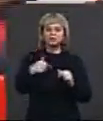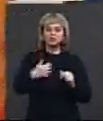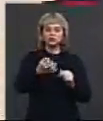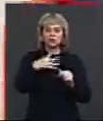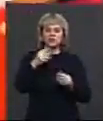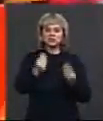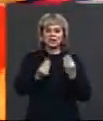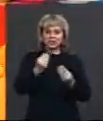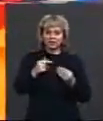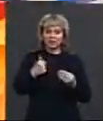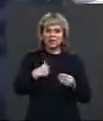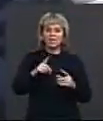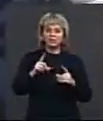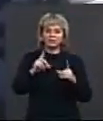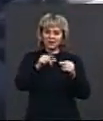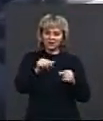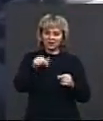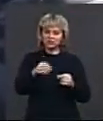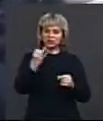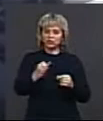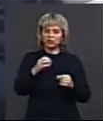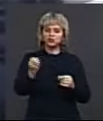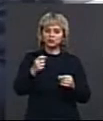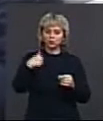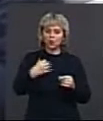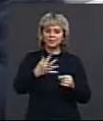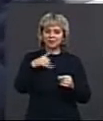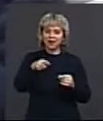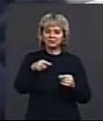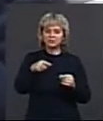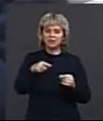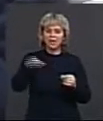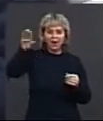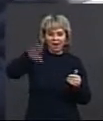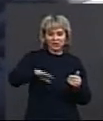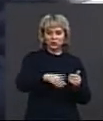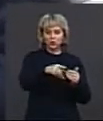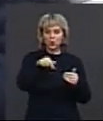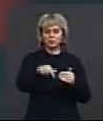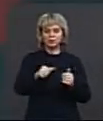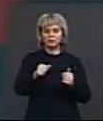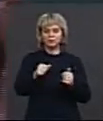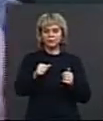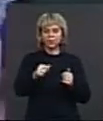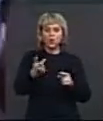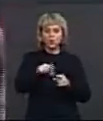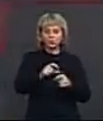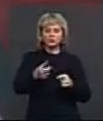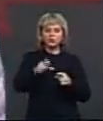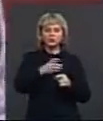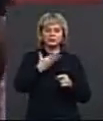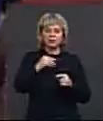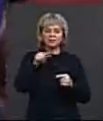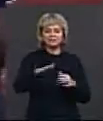нравится играть, бегать. И еще мне нравится тут кататься на горках. Очень,